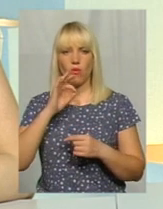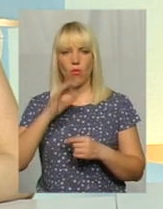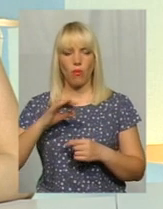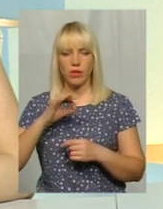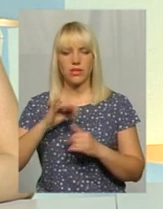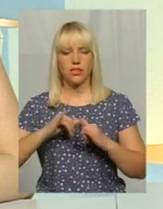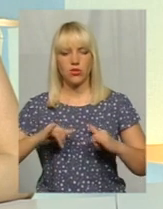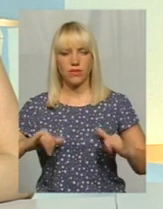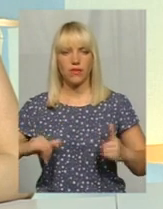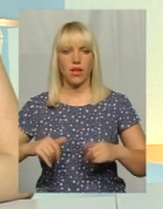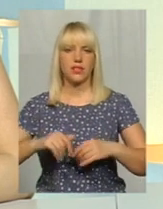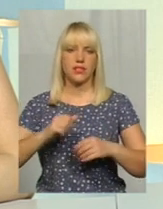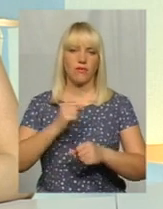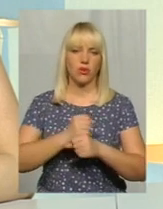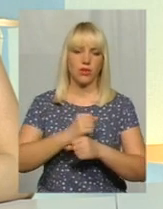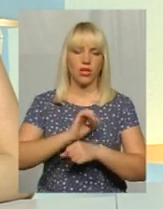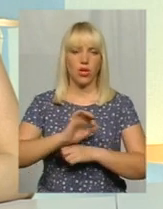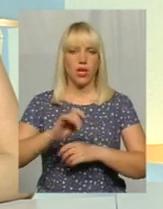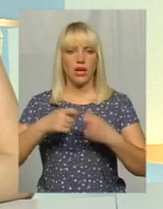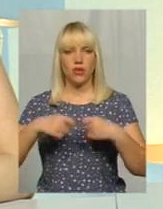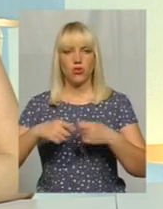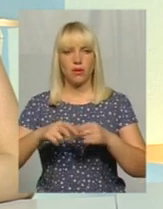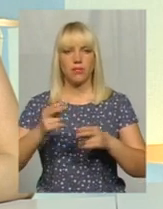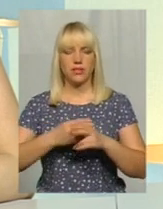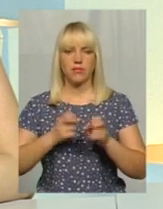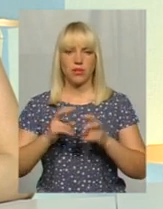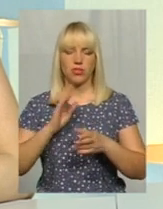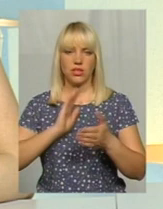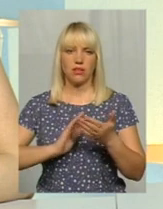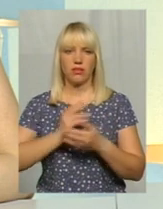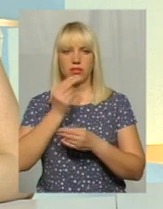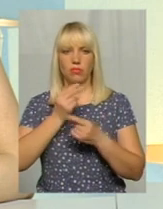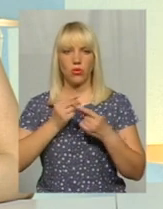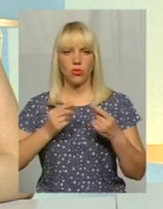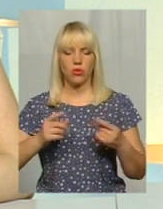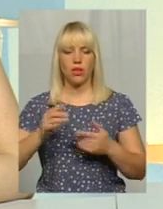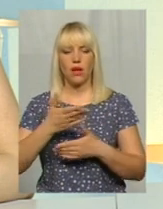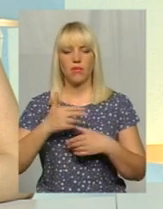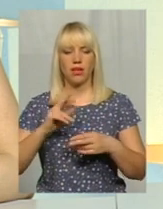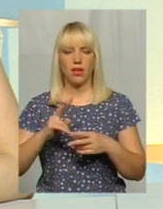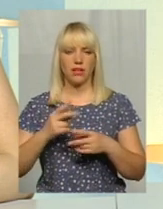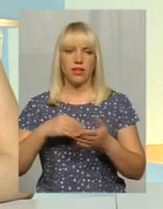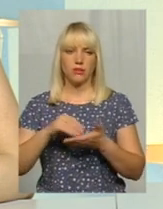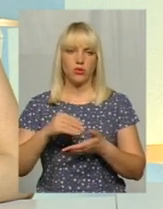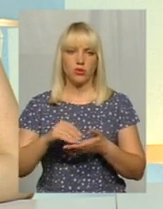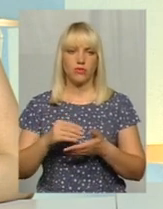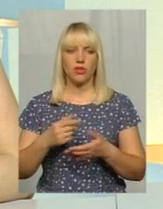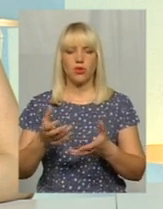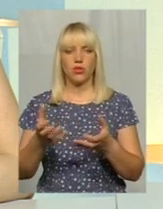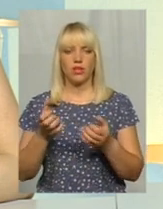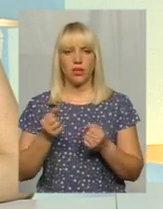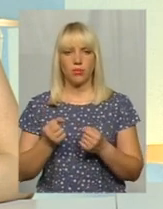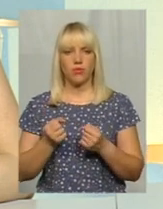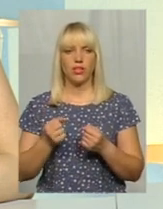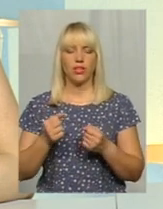виготовляли, виробляли і реалізовували безпечний і якісний продукт. І ми, як споживачі, отримували і користувалися хорошим, і купували для